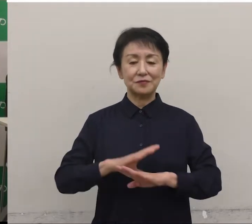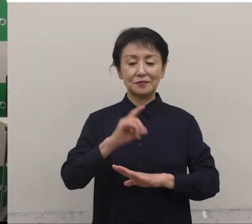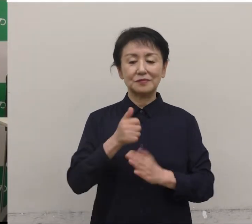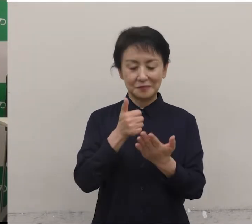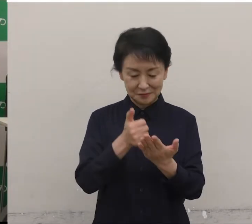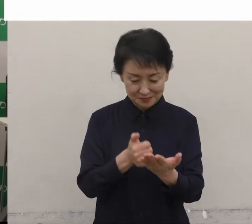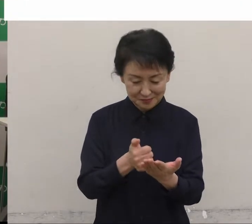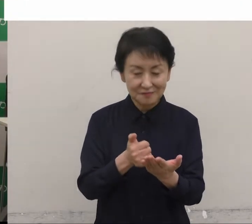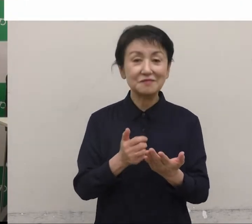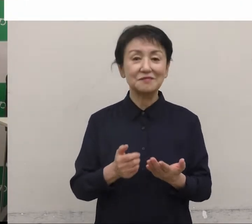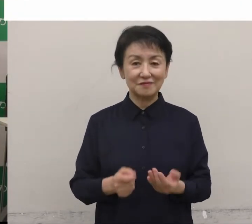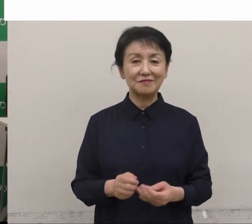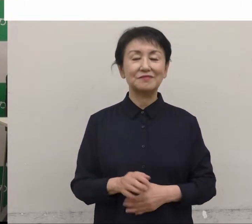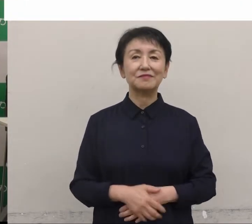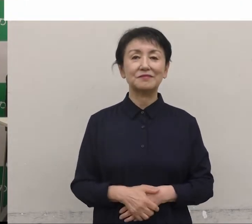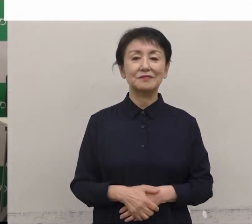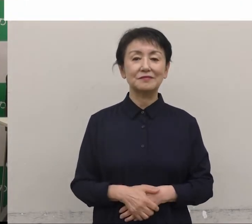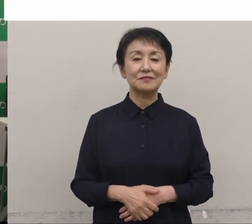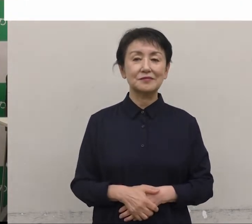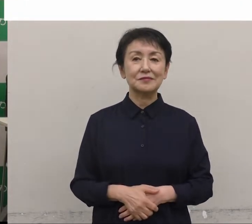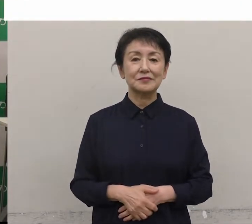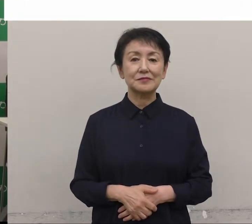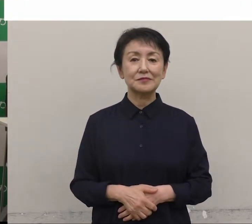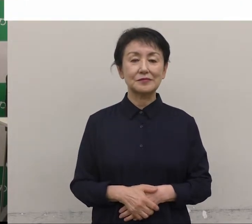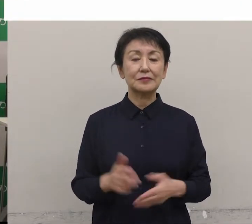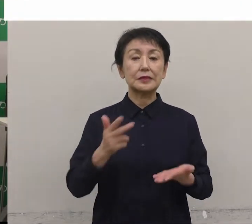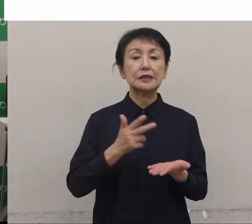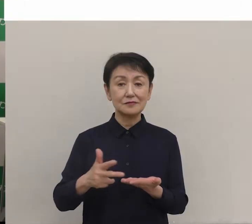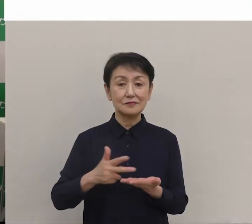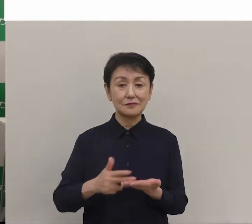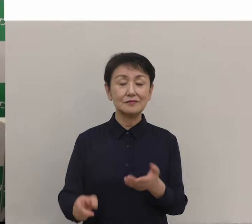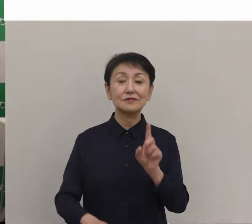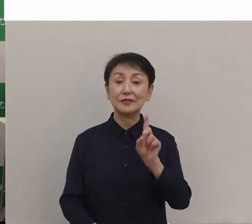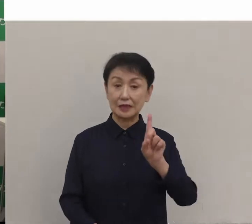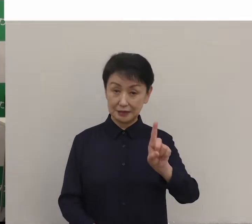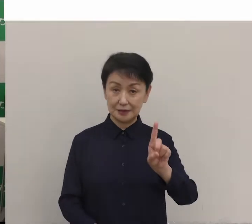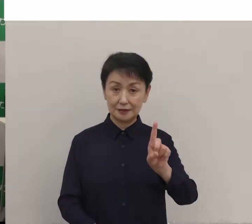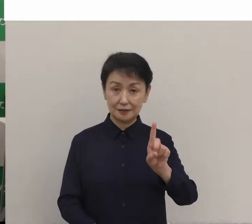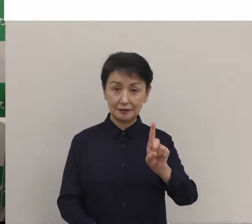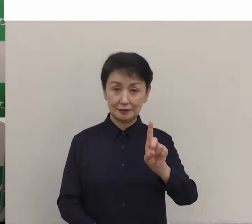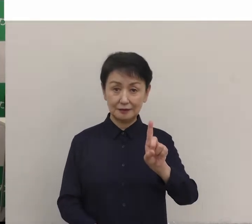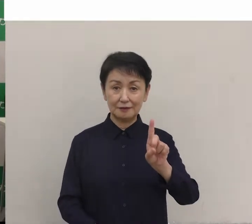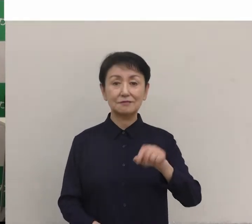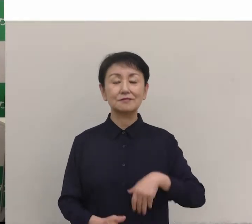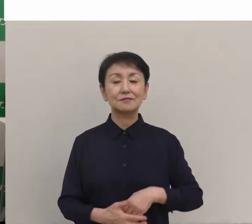きます。それでは資料の1の部分ですね、